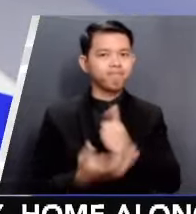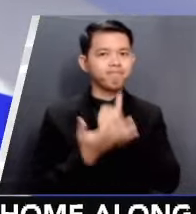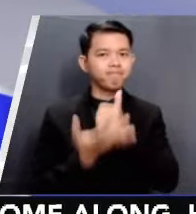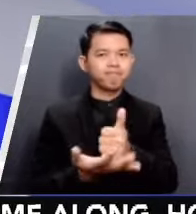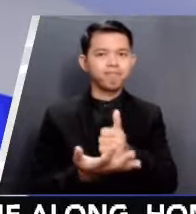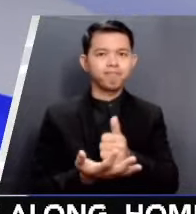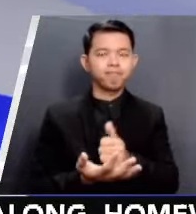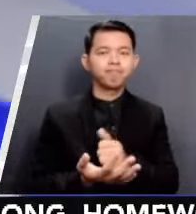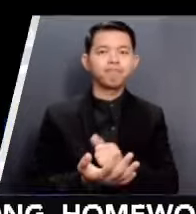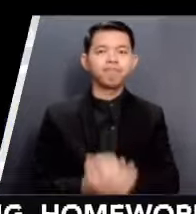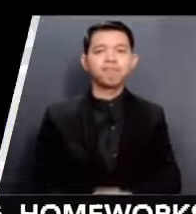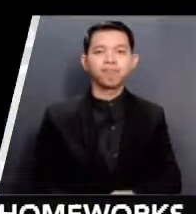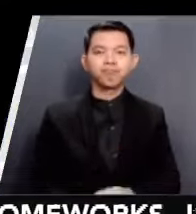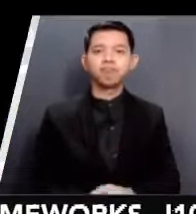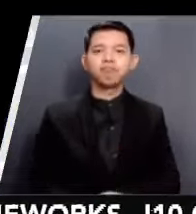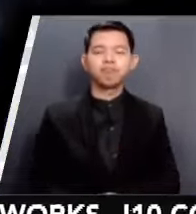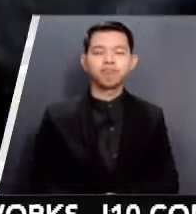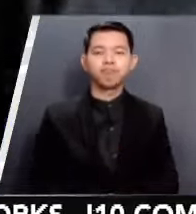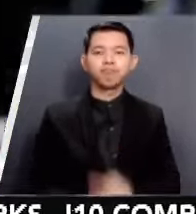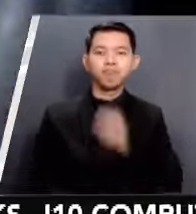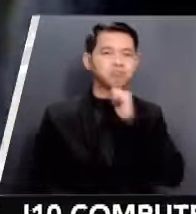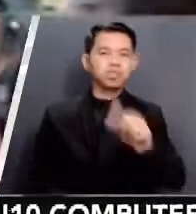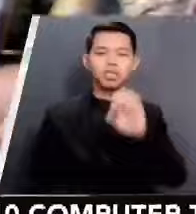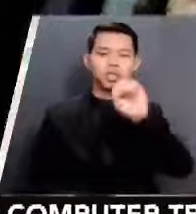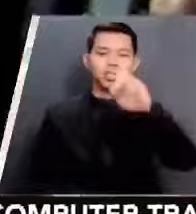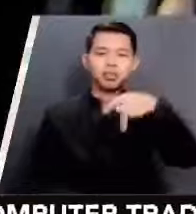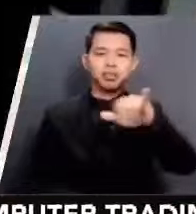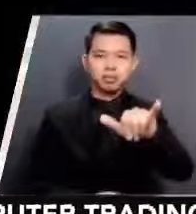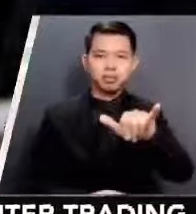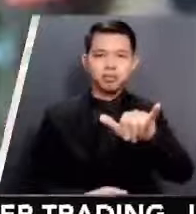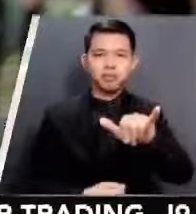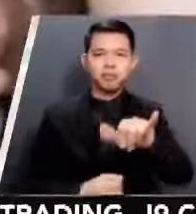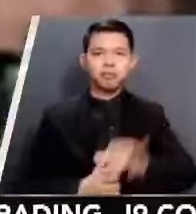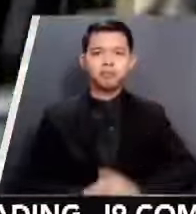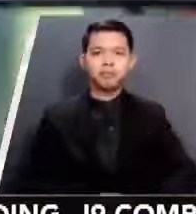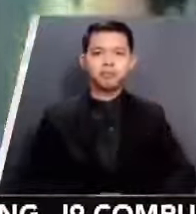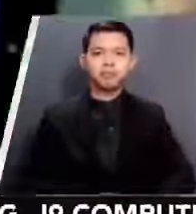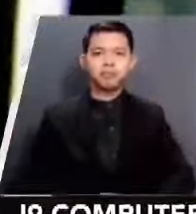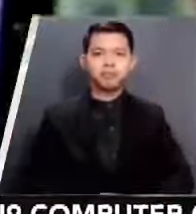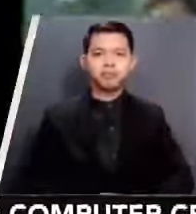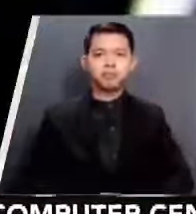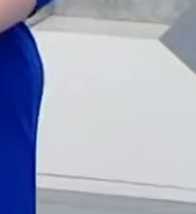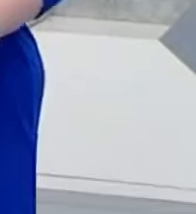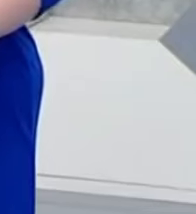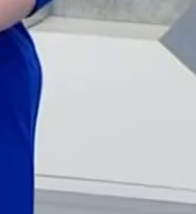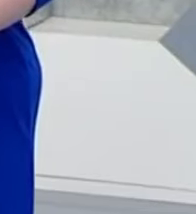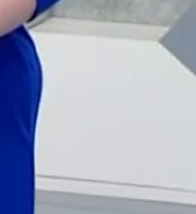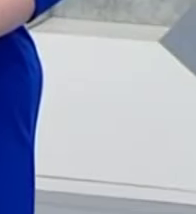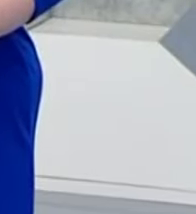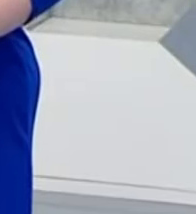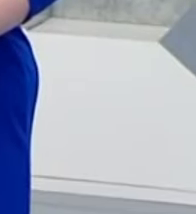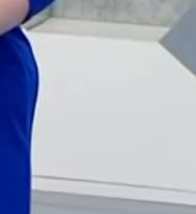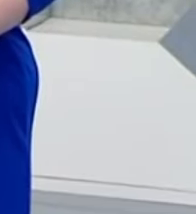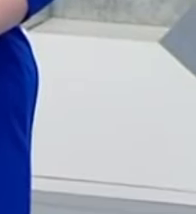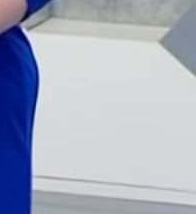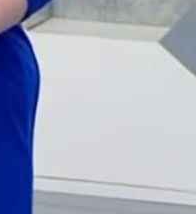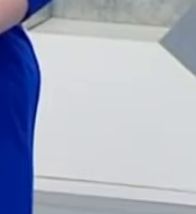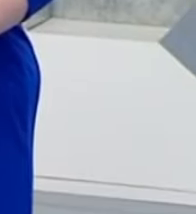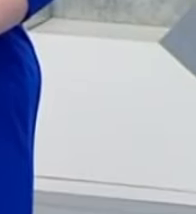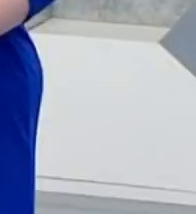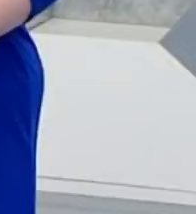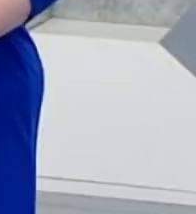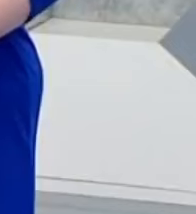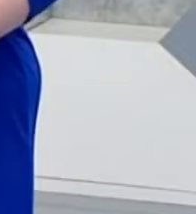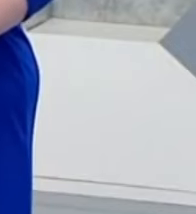para magsy mav Gonzalez nagbabalita para sa Jim integrated news kapuso para sa mga